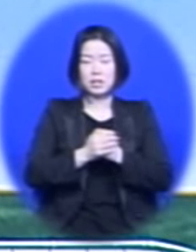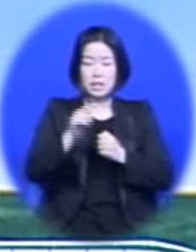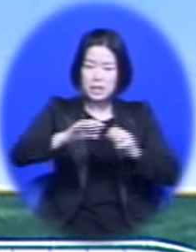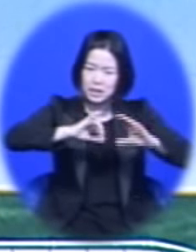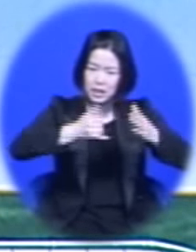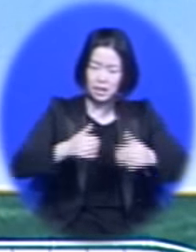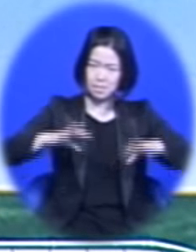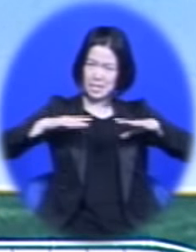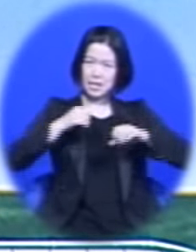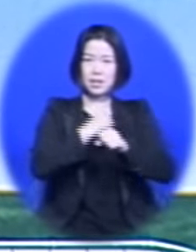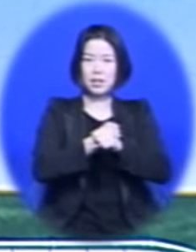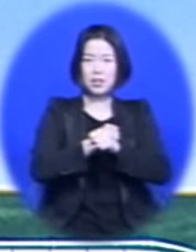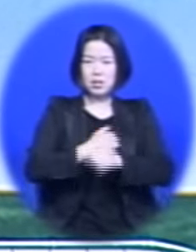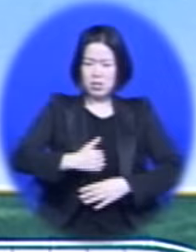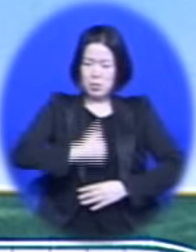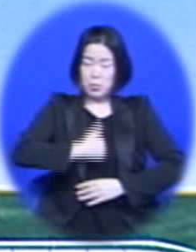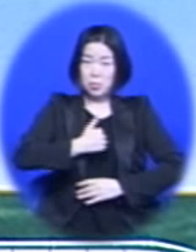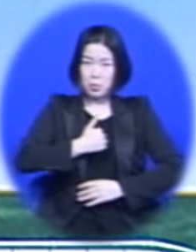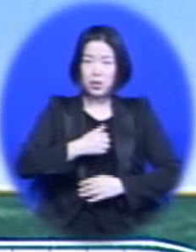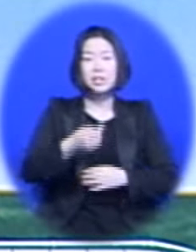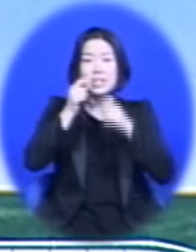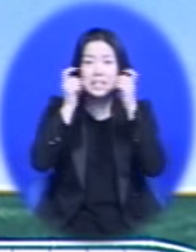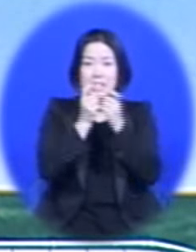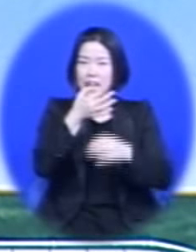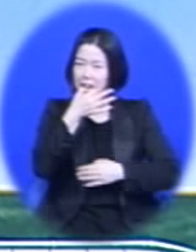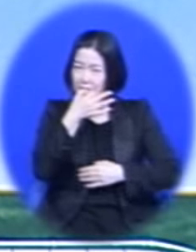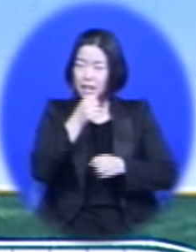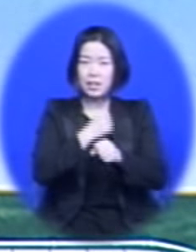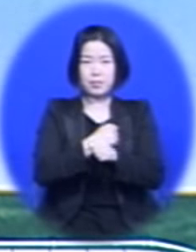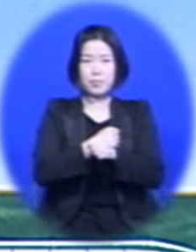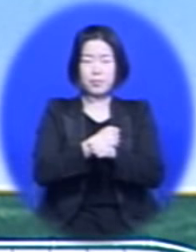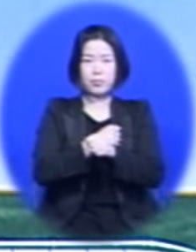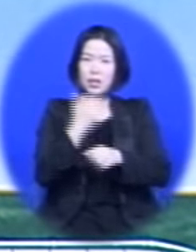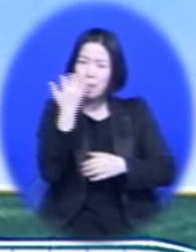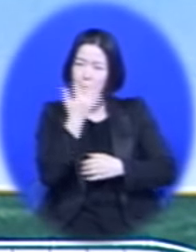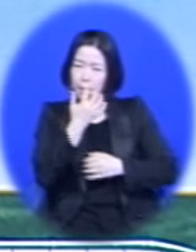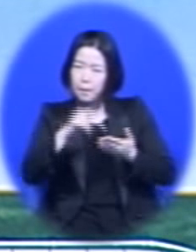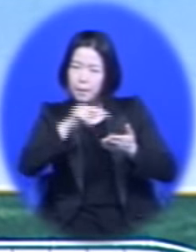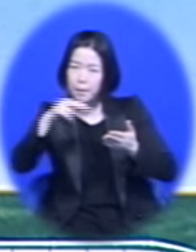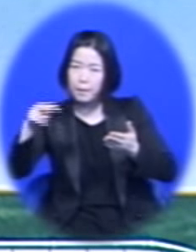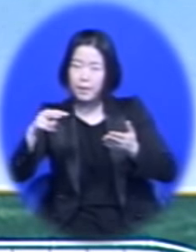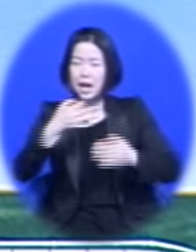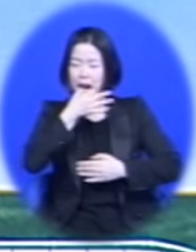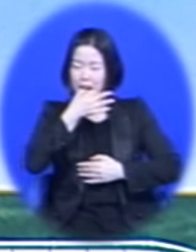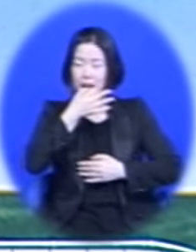자랑, 혈기, 이기적인 욕심, 음란 방탕한